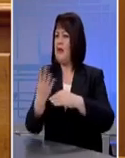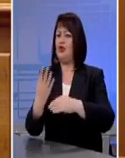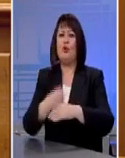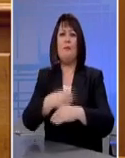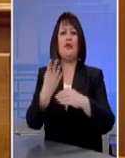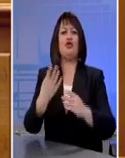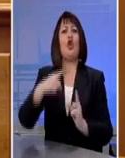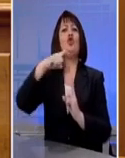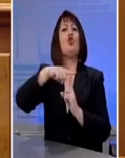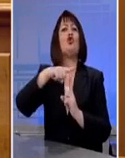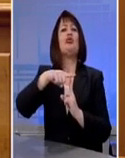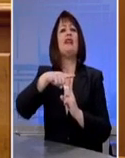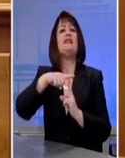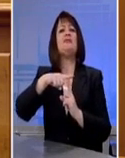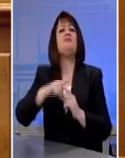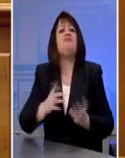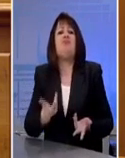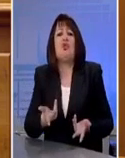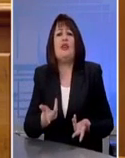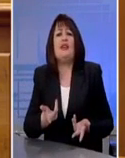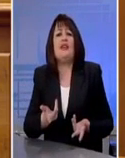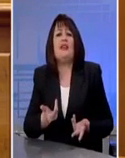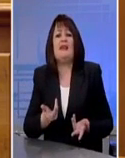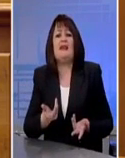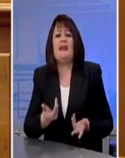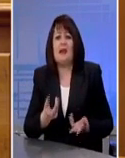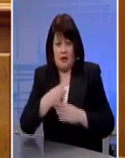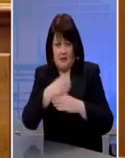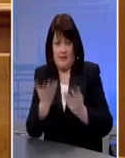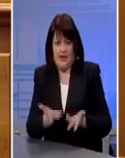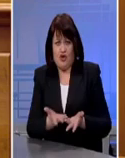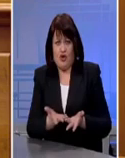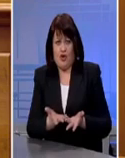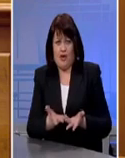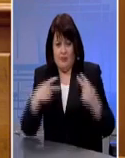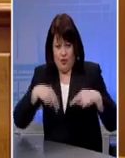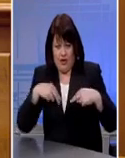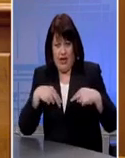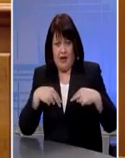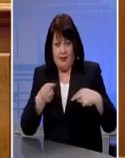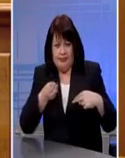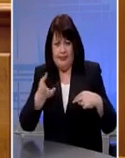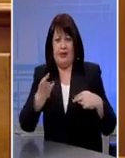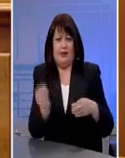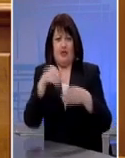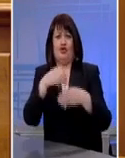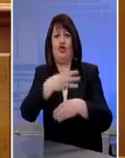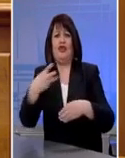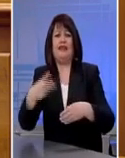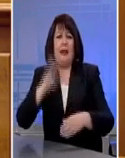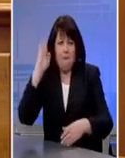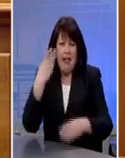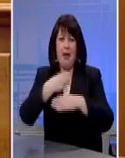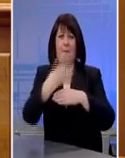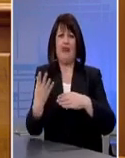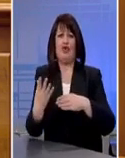κύριος Τόσκας τι ήτανε? Ήτανε του ΠΑΣΟΚ, δεν ήτανε? Όχι. Εντάξει. Θέλετε